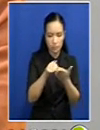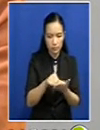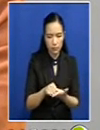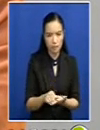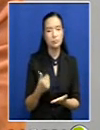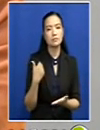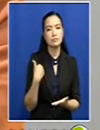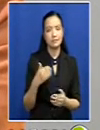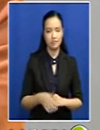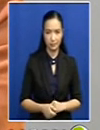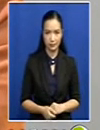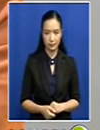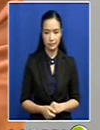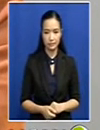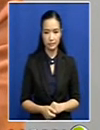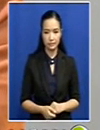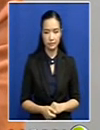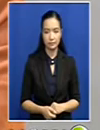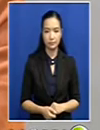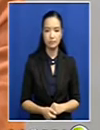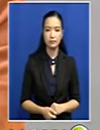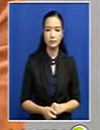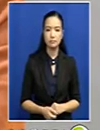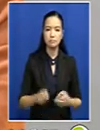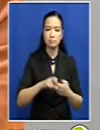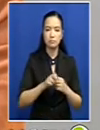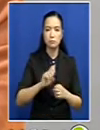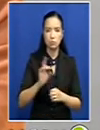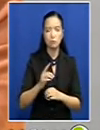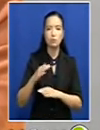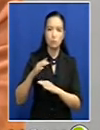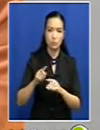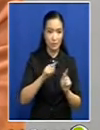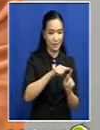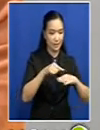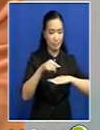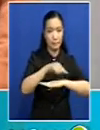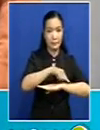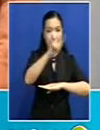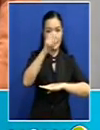แล้ว จากสถิติถือว่าเพิ่มขึ้นหรือลดลงคะ ลดลงไปดูกราฟเลยเขามีกราฟอยู่เดี๋ยวไปดูกราฟหน่อย